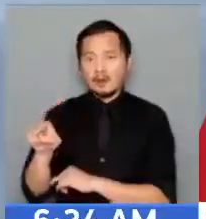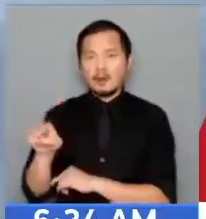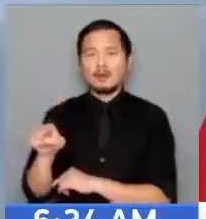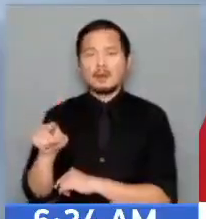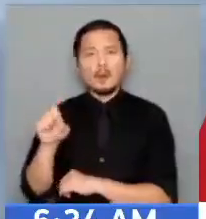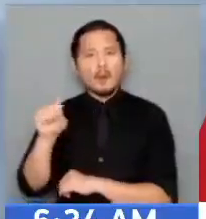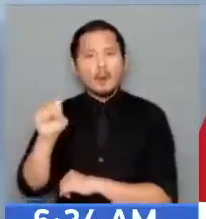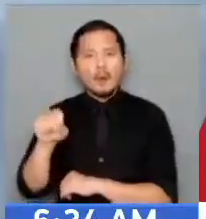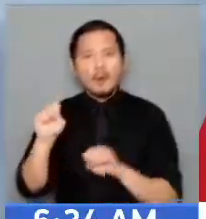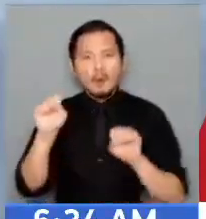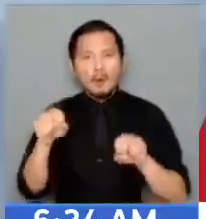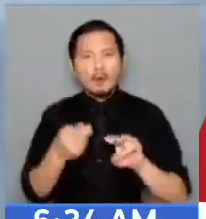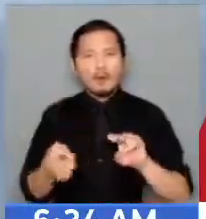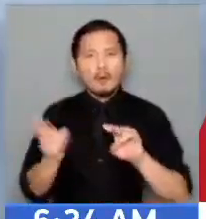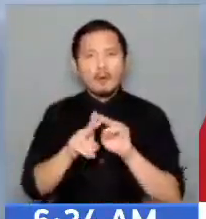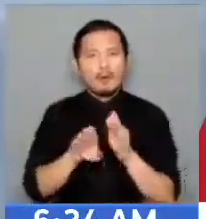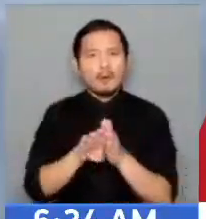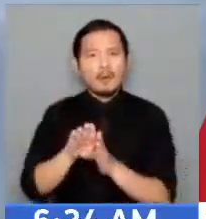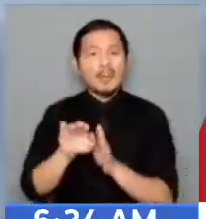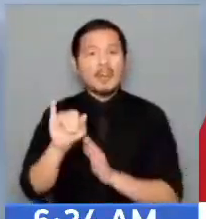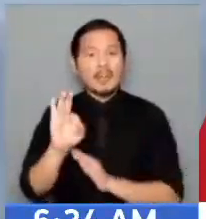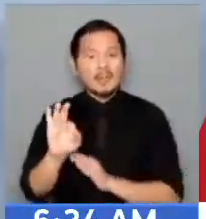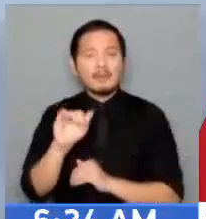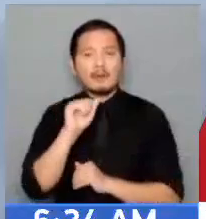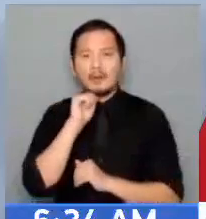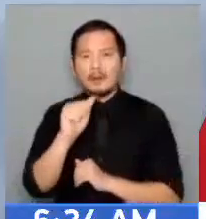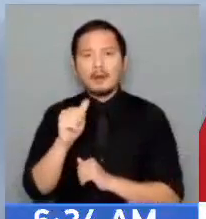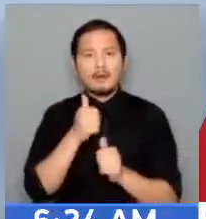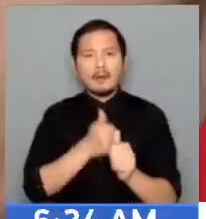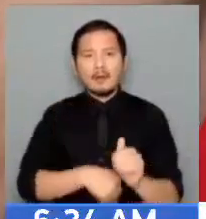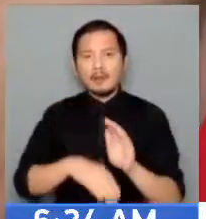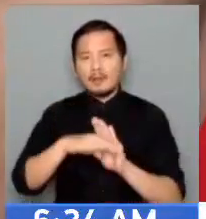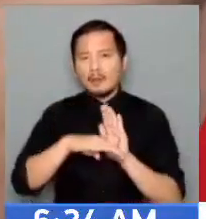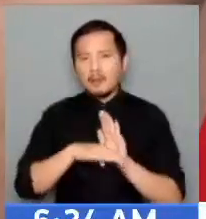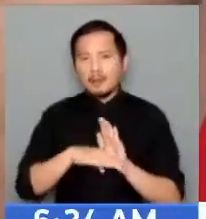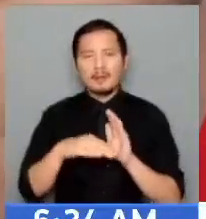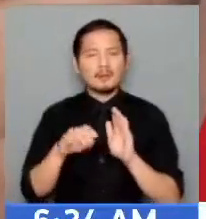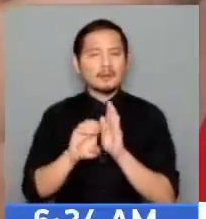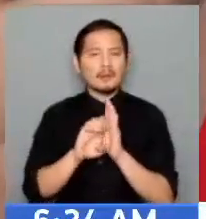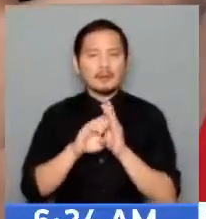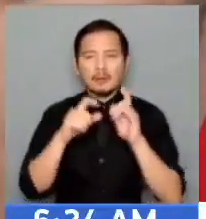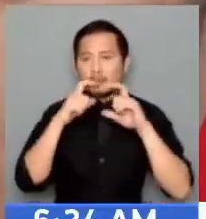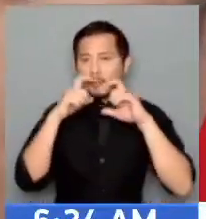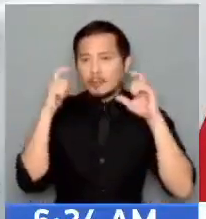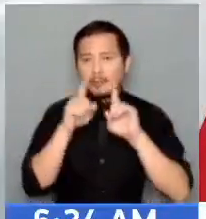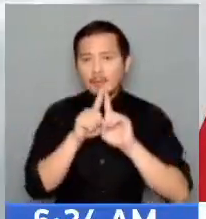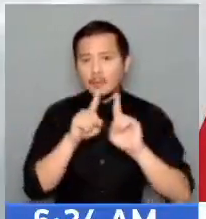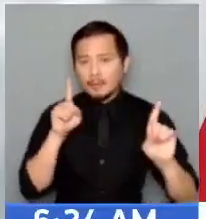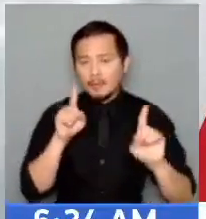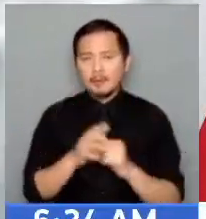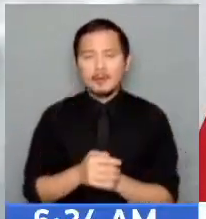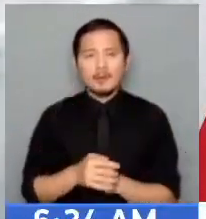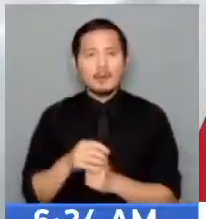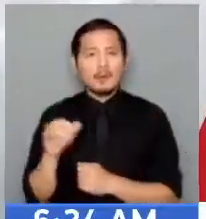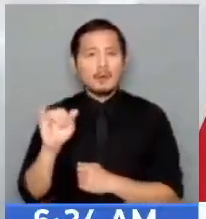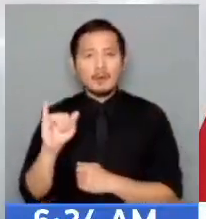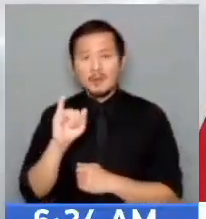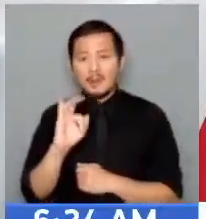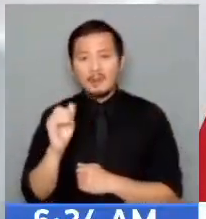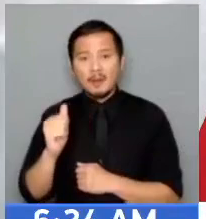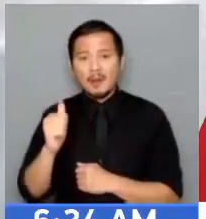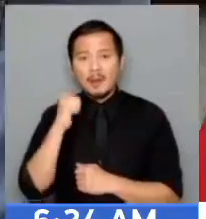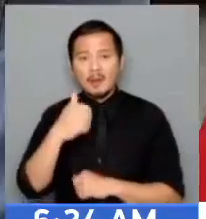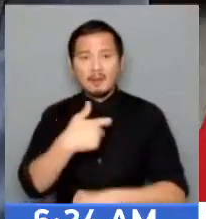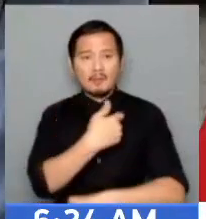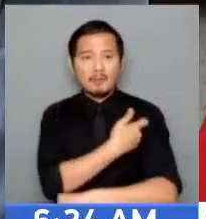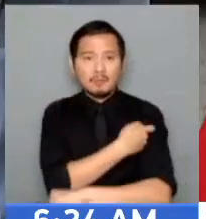minimum health protocols gaya ng pagsuot ng face mask at kung mababa pa rin ang bilang ng mga nagpapa-booster shot. Mula June 21 hanggang